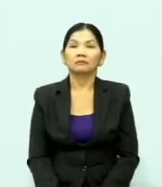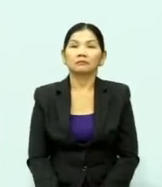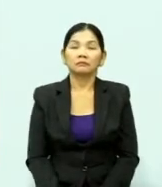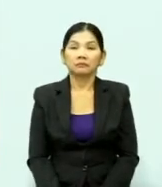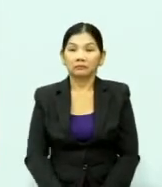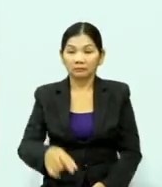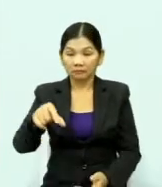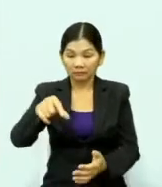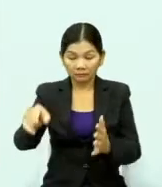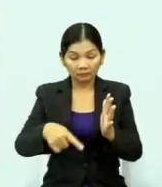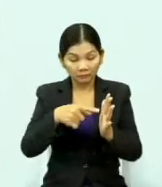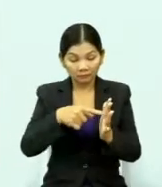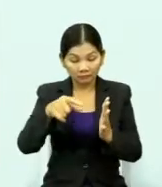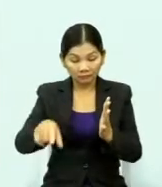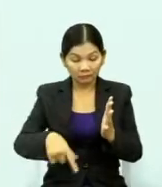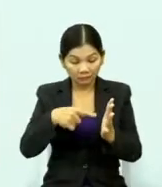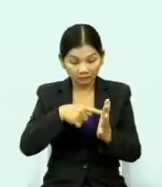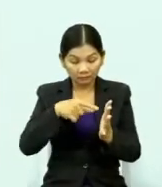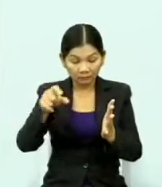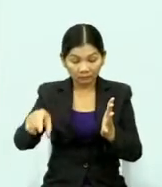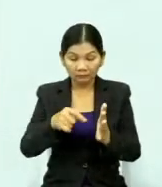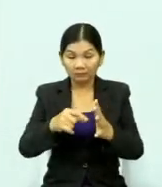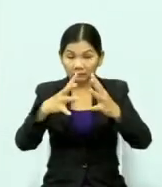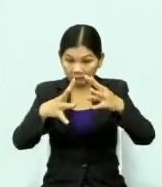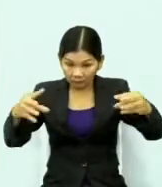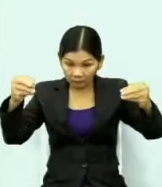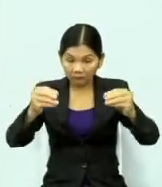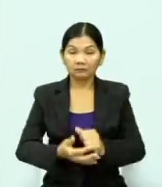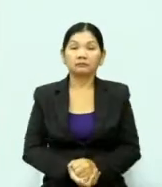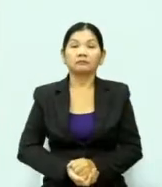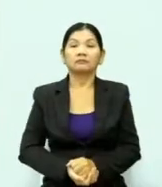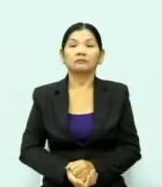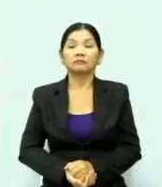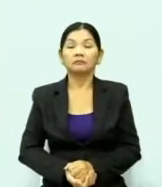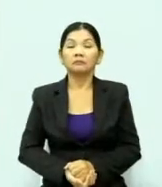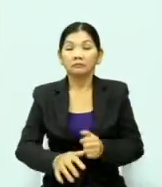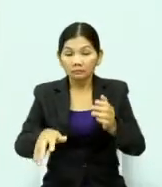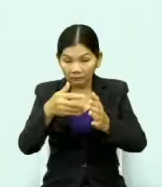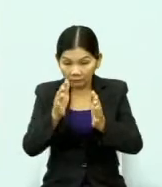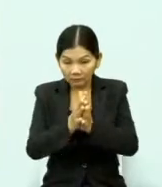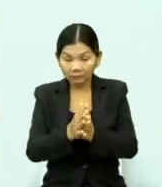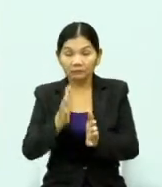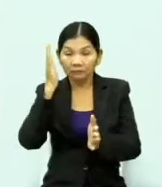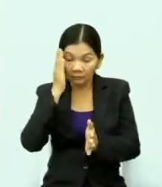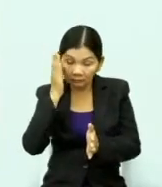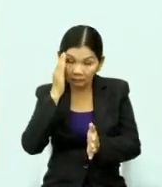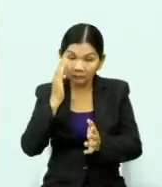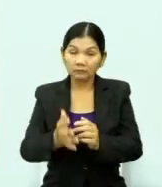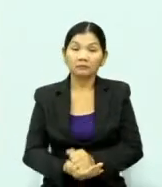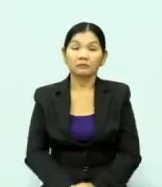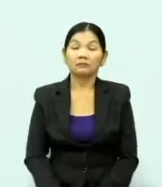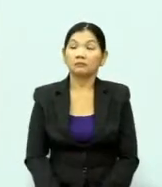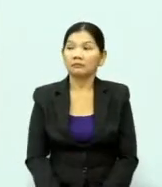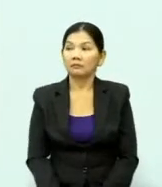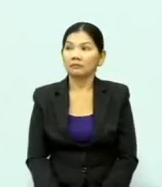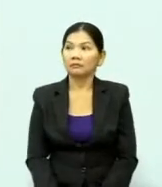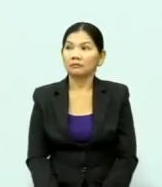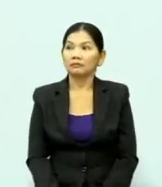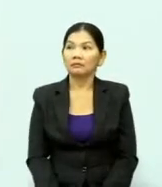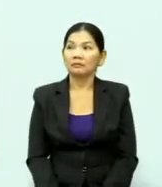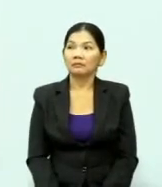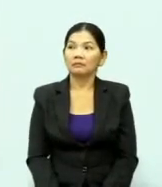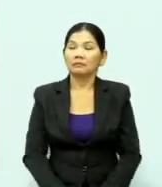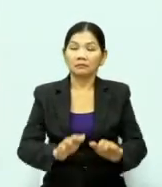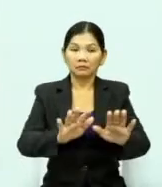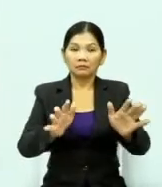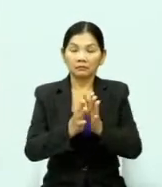kệ kệ cha trọng chà con chơi ăn đấy con chà dặn